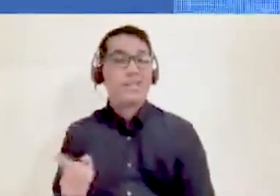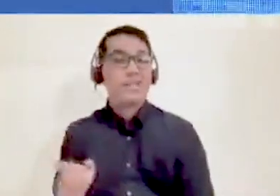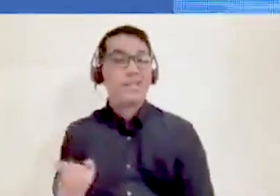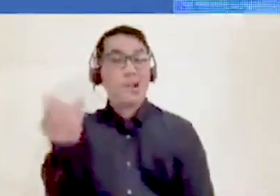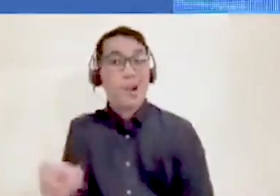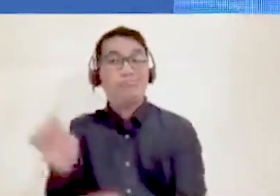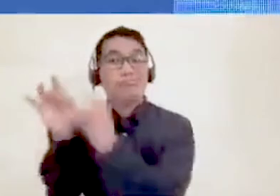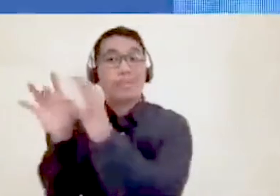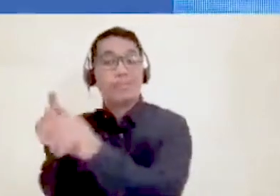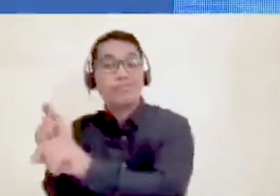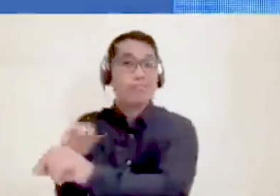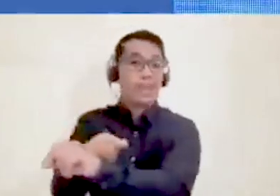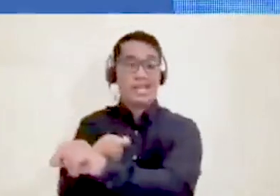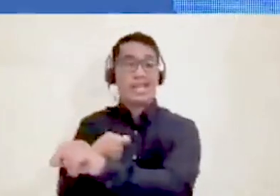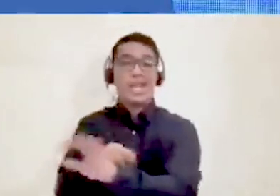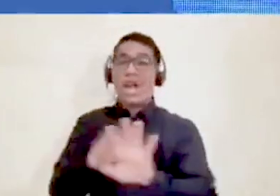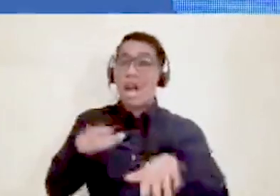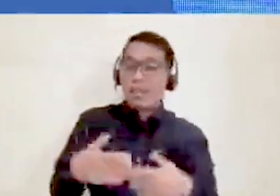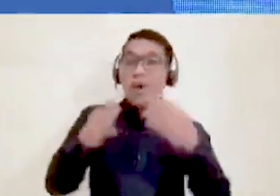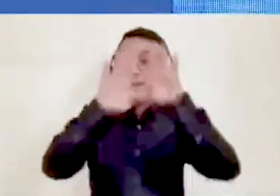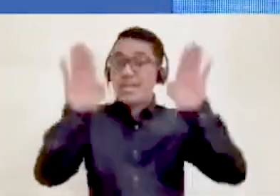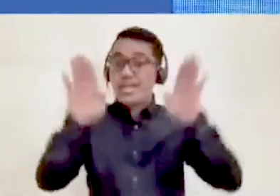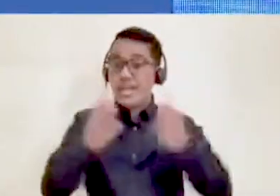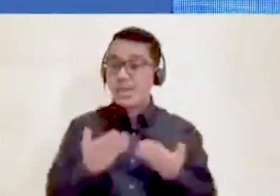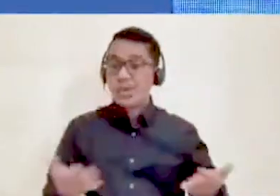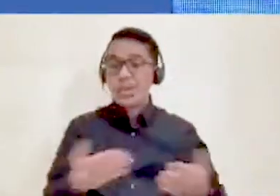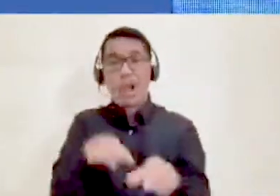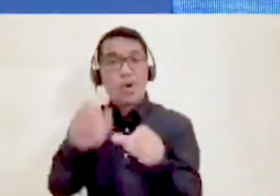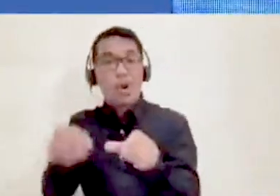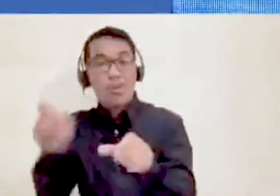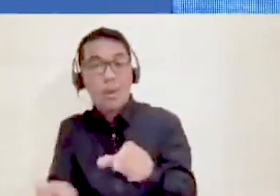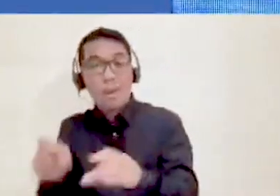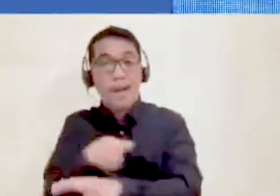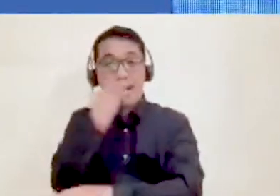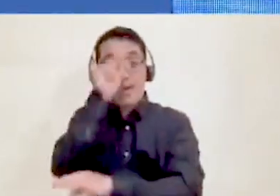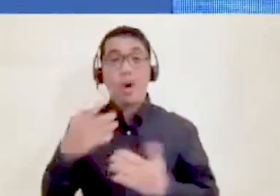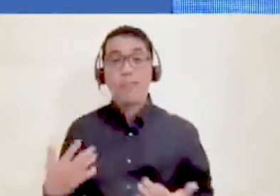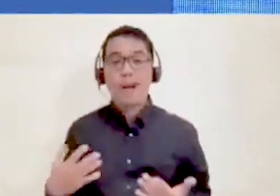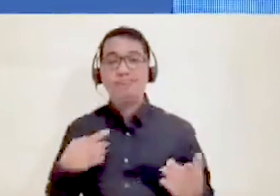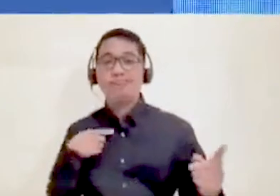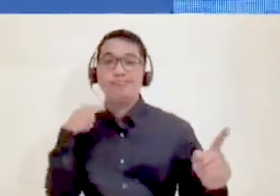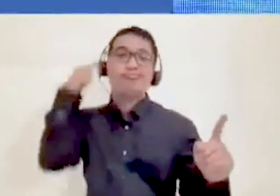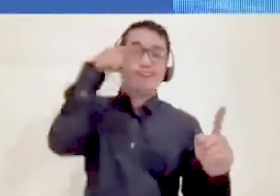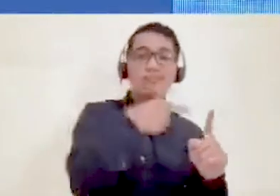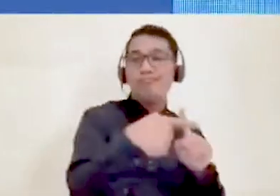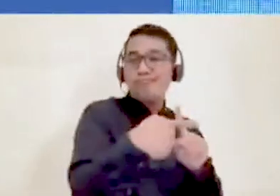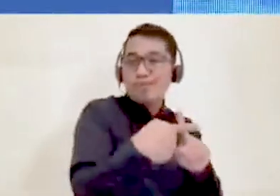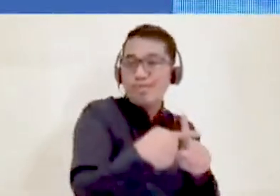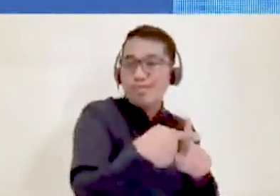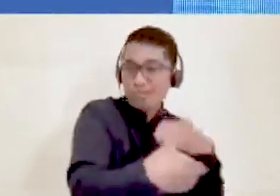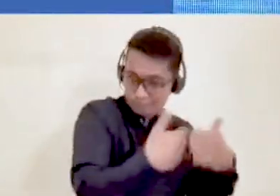orang yang memakai media sosial bisa menggunakannya untuk tujuan yang positif dan produktif itu PR nya